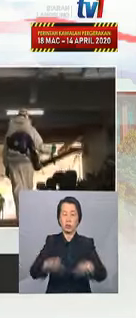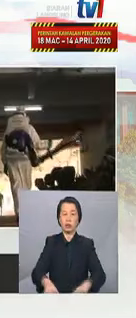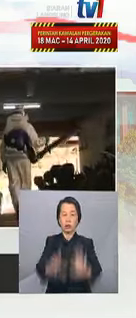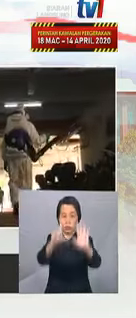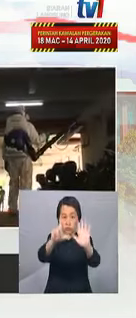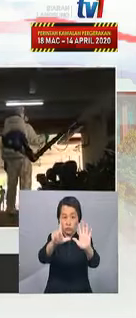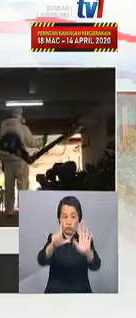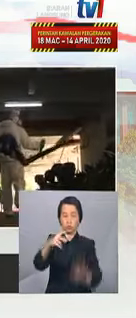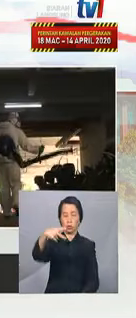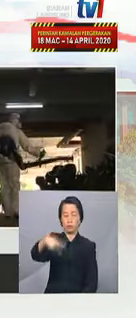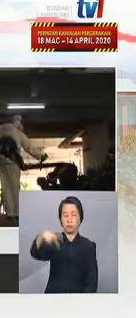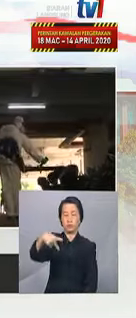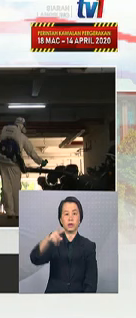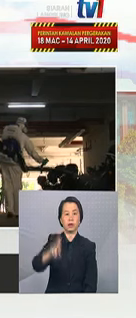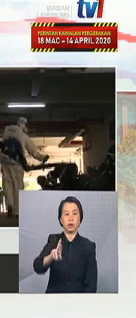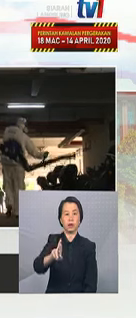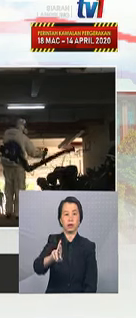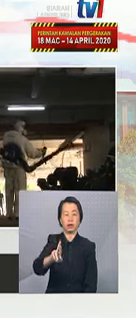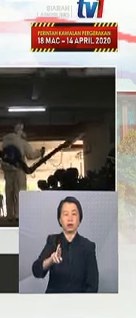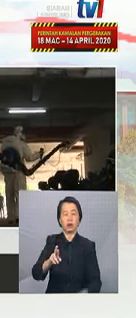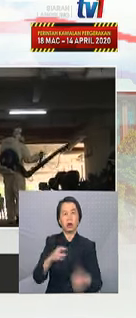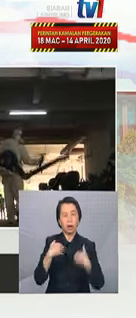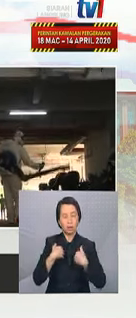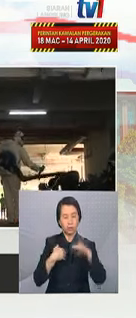PPR yang melibatkan